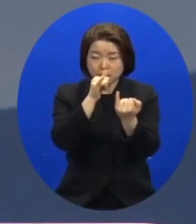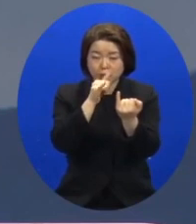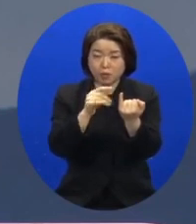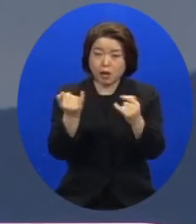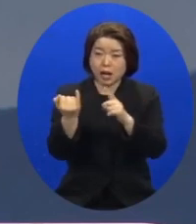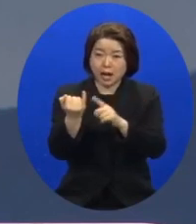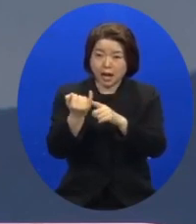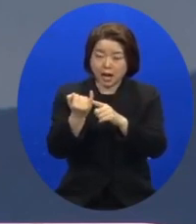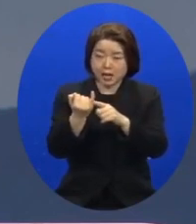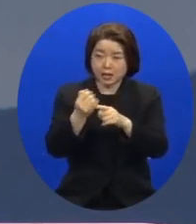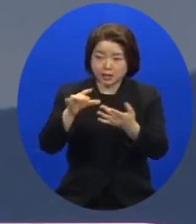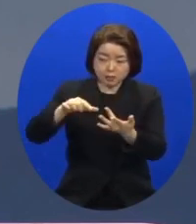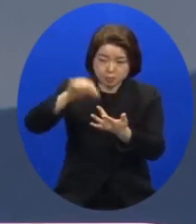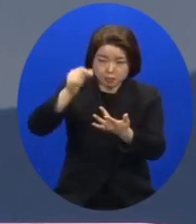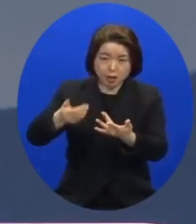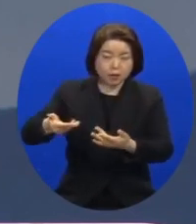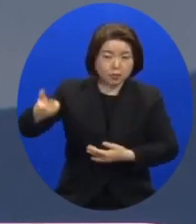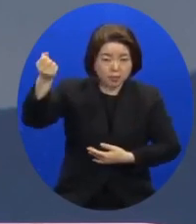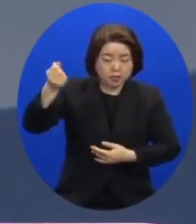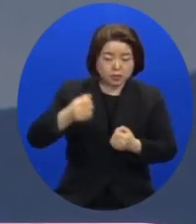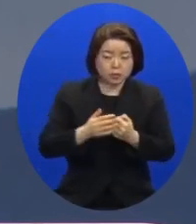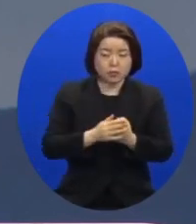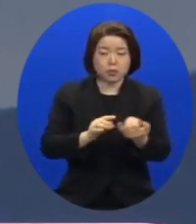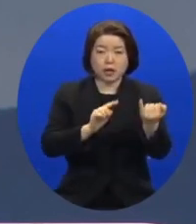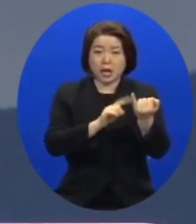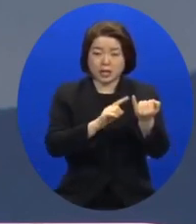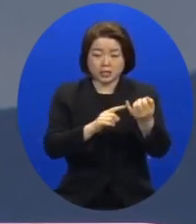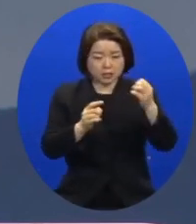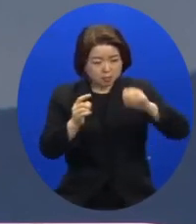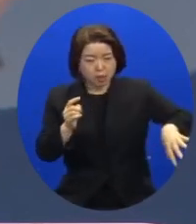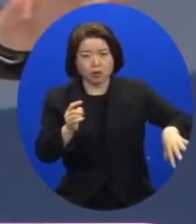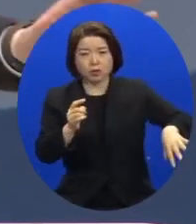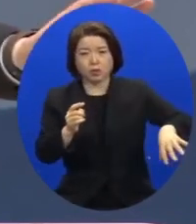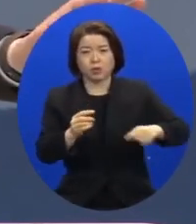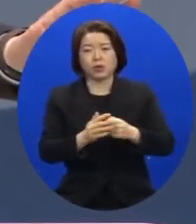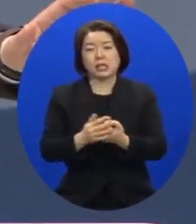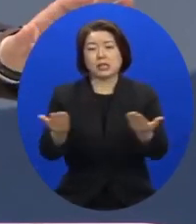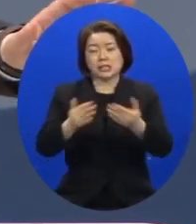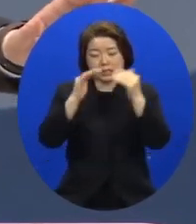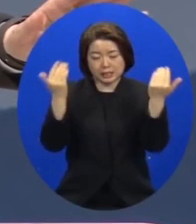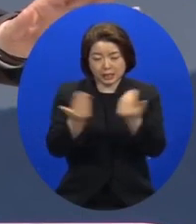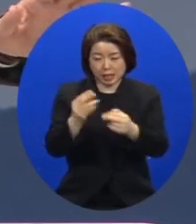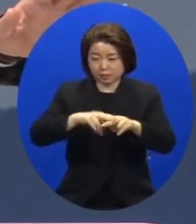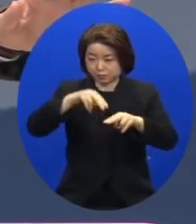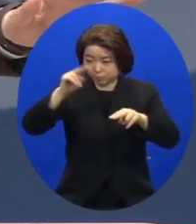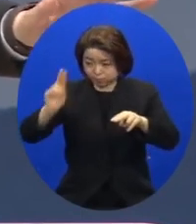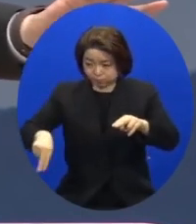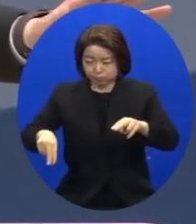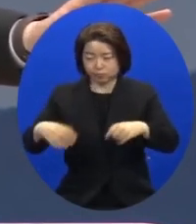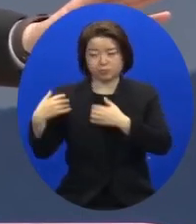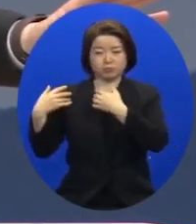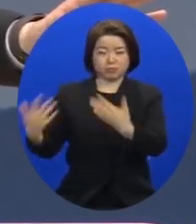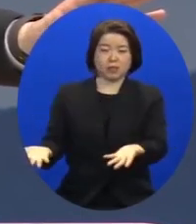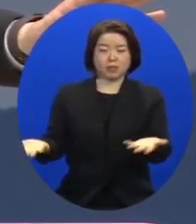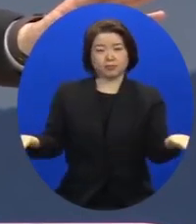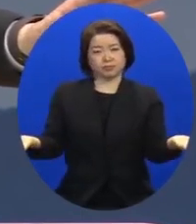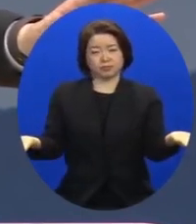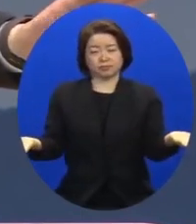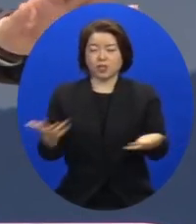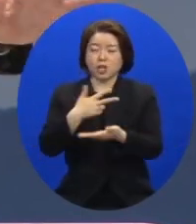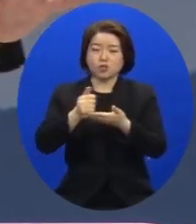택함을 받고 한 여인은 버림을 받는 것 1 4 그만두고 이젠 나 주님만 기다릴